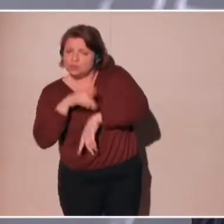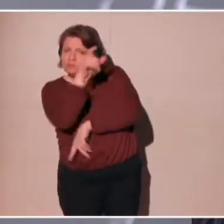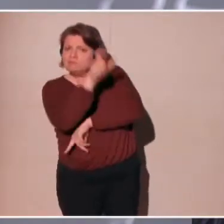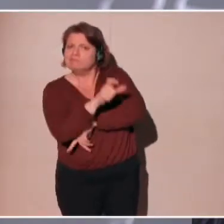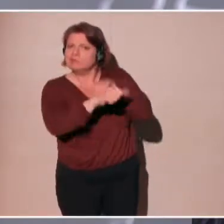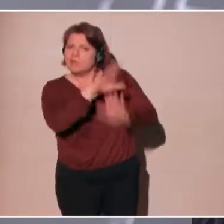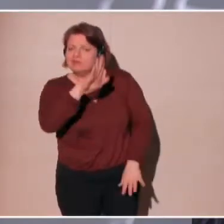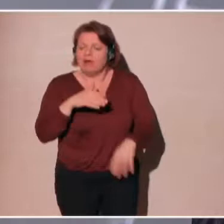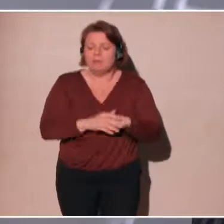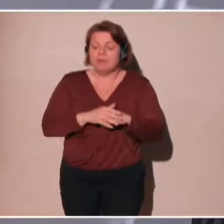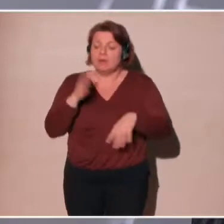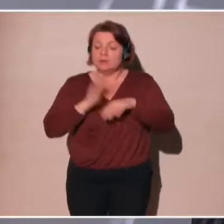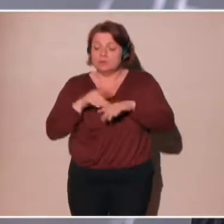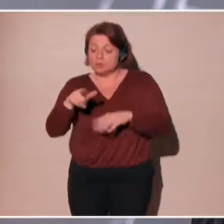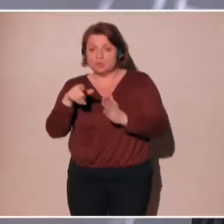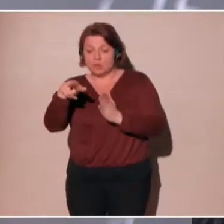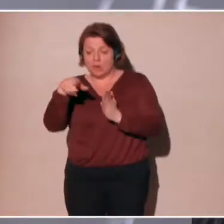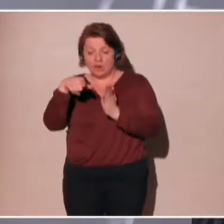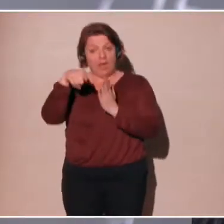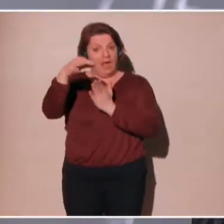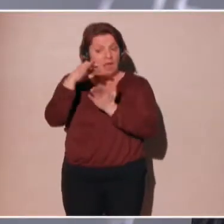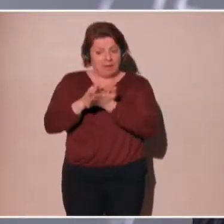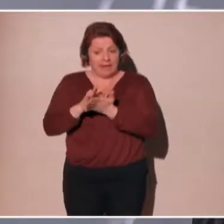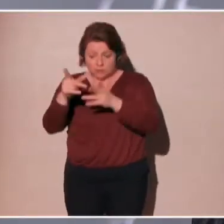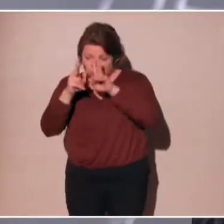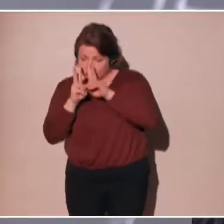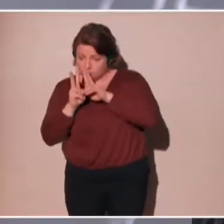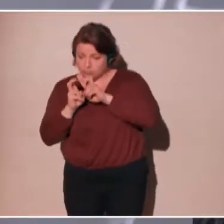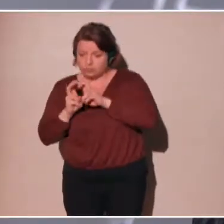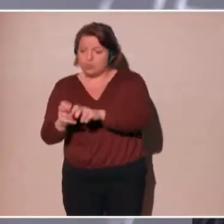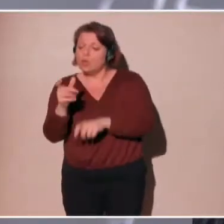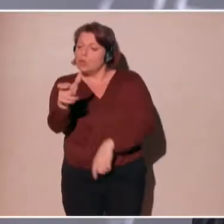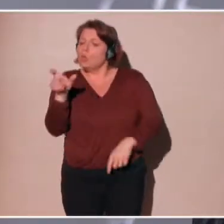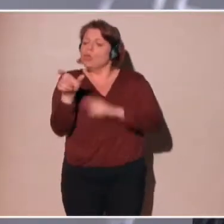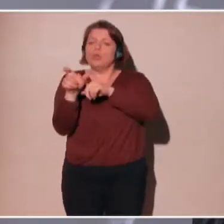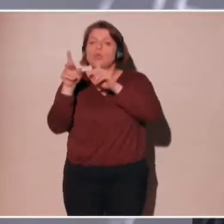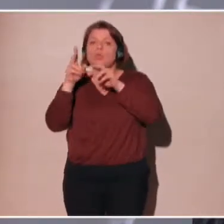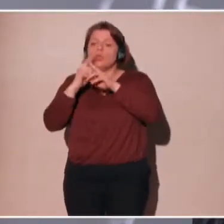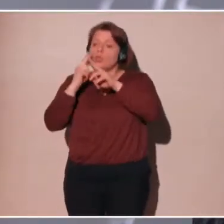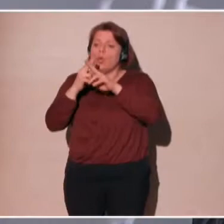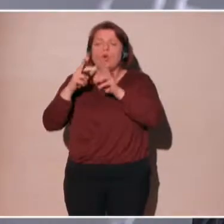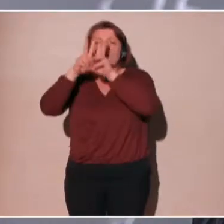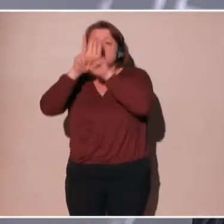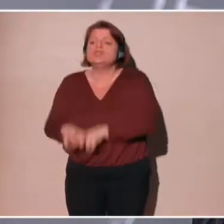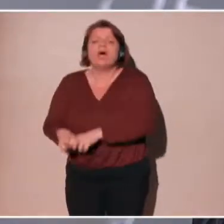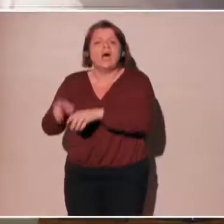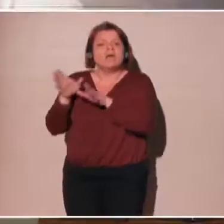informations. Et l'application qui reprenait donc le casier judiciaire des personnes